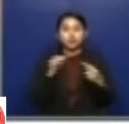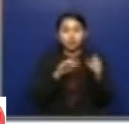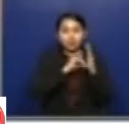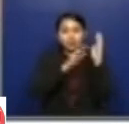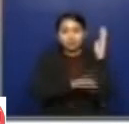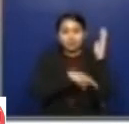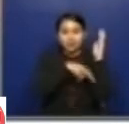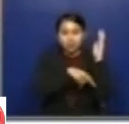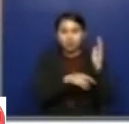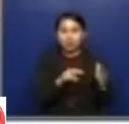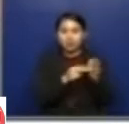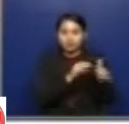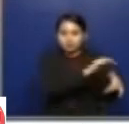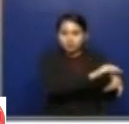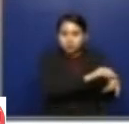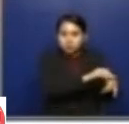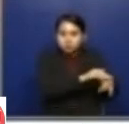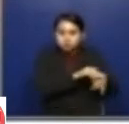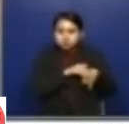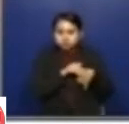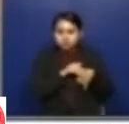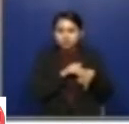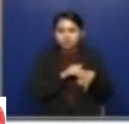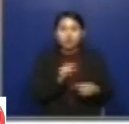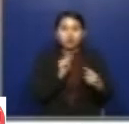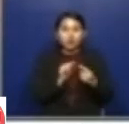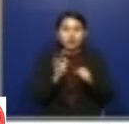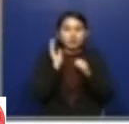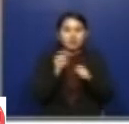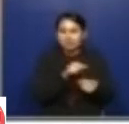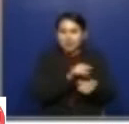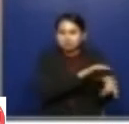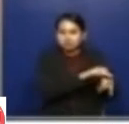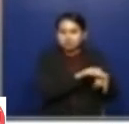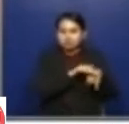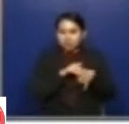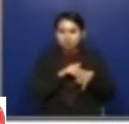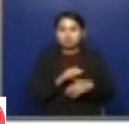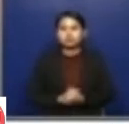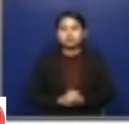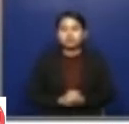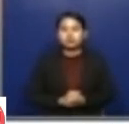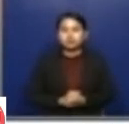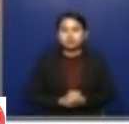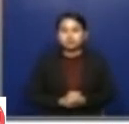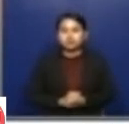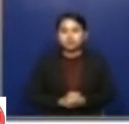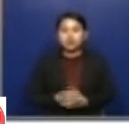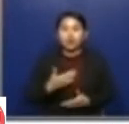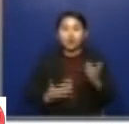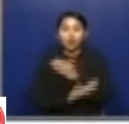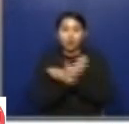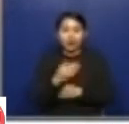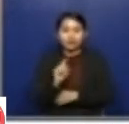ซึ่งเป็นการอุ้มจากสถานที่เวทีจัดการรับฟังความคิดเห็นเลยผมมีโอกาสลงพื้น